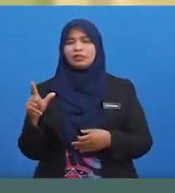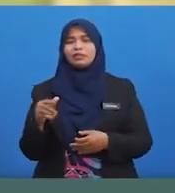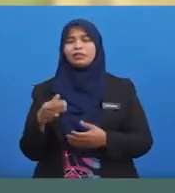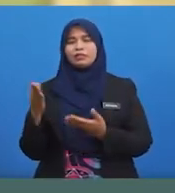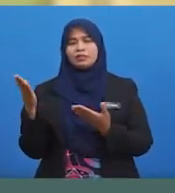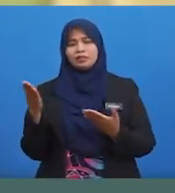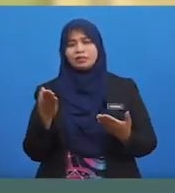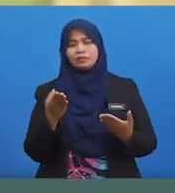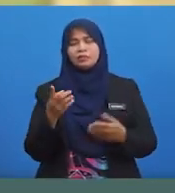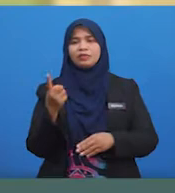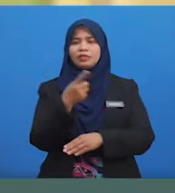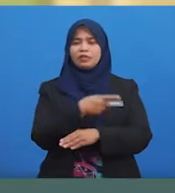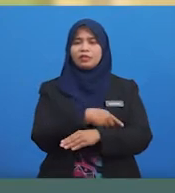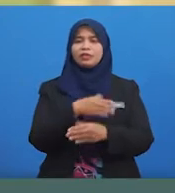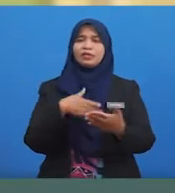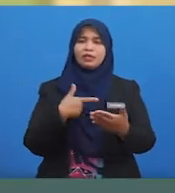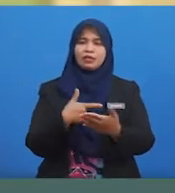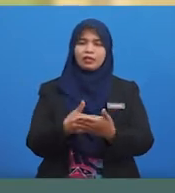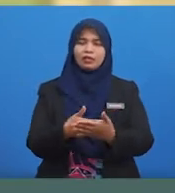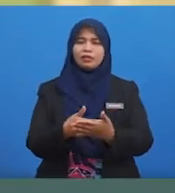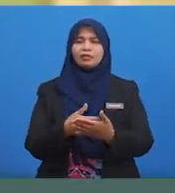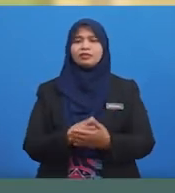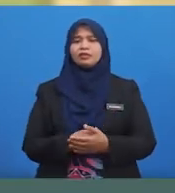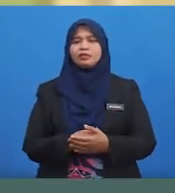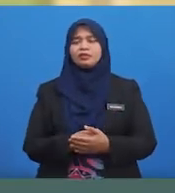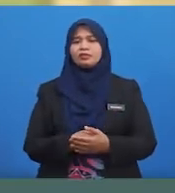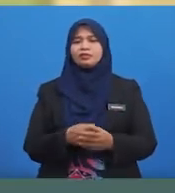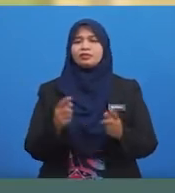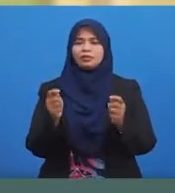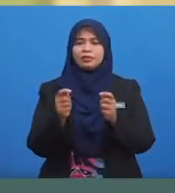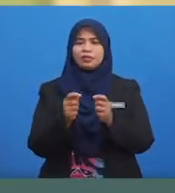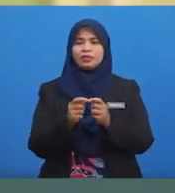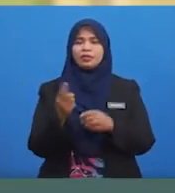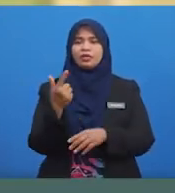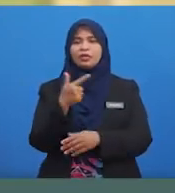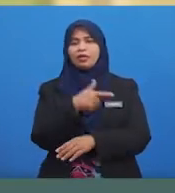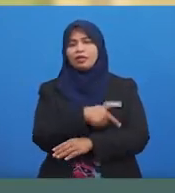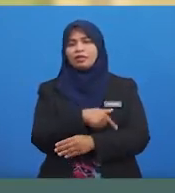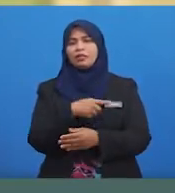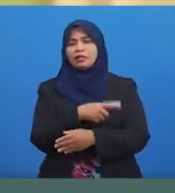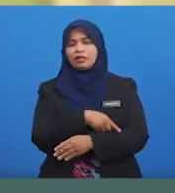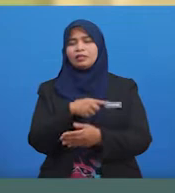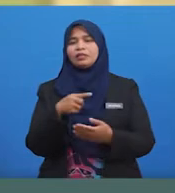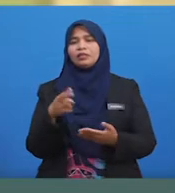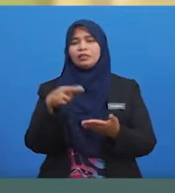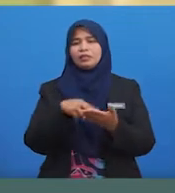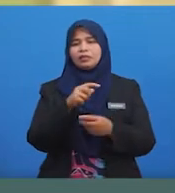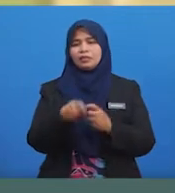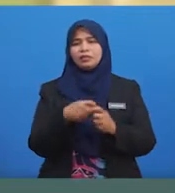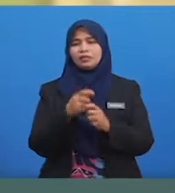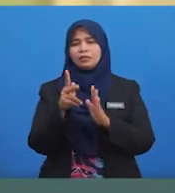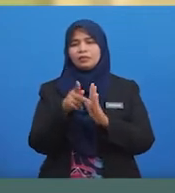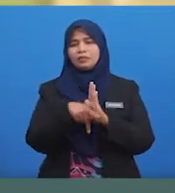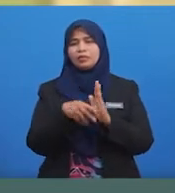hari-hari yang penting seperti hari ulang tahun perkawinan hari Ibu hari